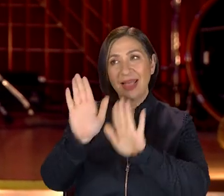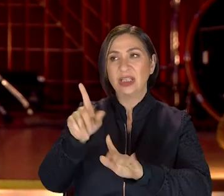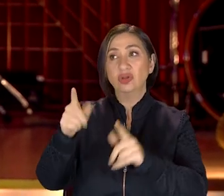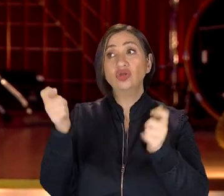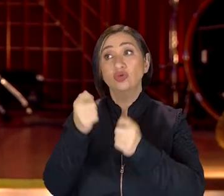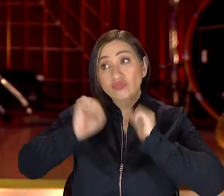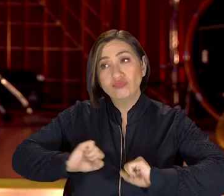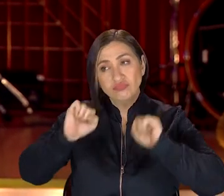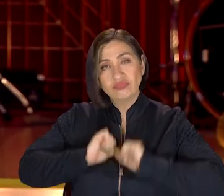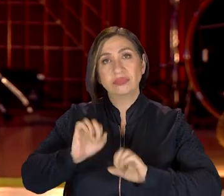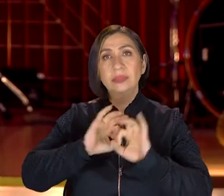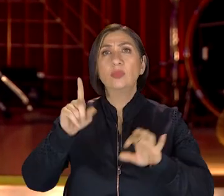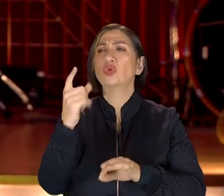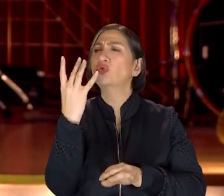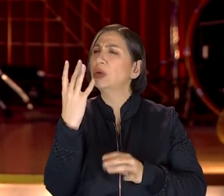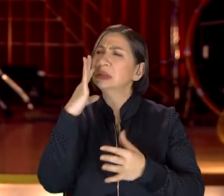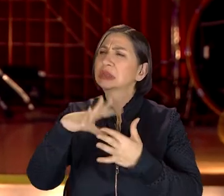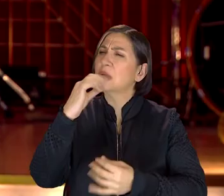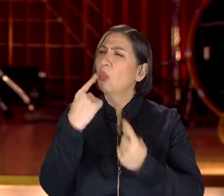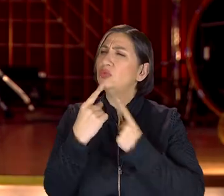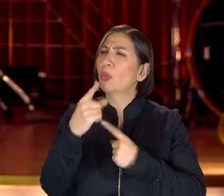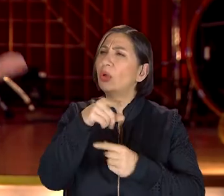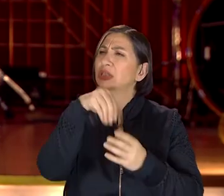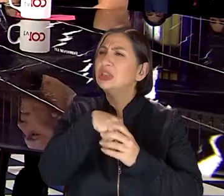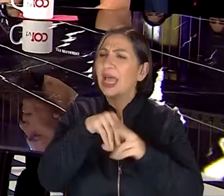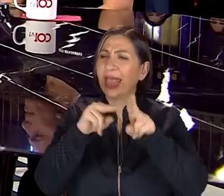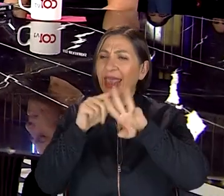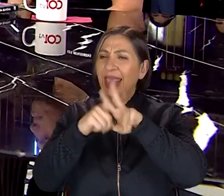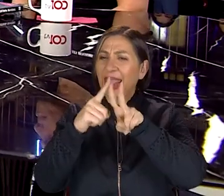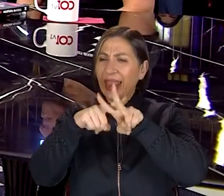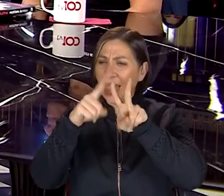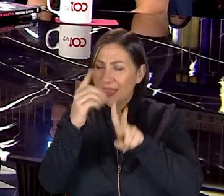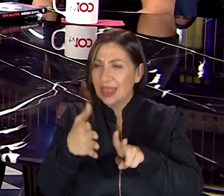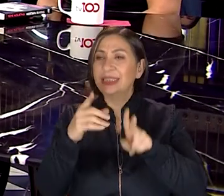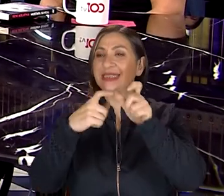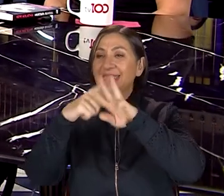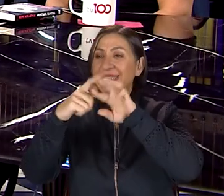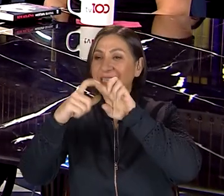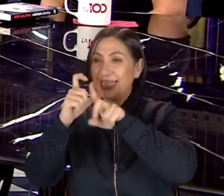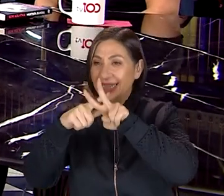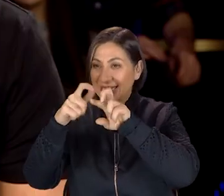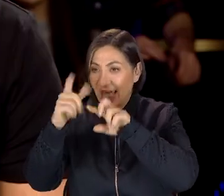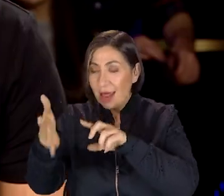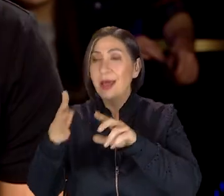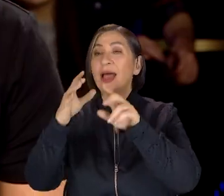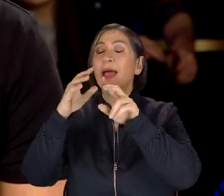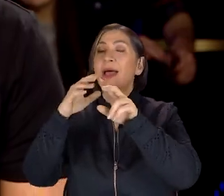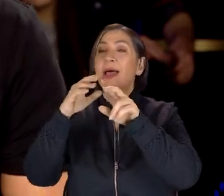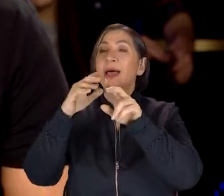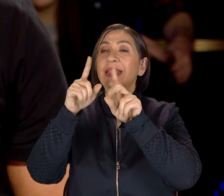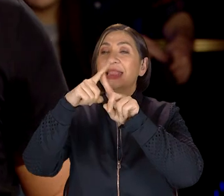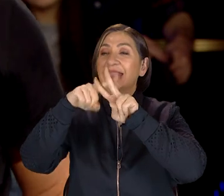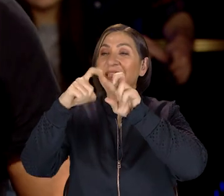hakikaten çalışıyorsun. Bu bir dört kişiden bahsediyorsun işte. Bunların arasında Kenan Doğulu, Serdar Ortaç, Tarkan ve sen. Yani o yılların en